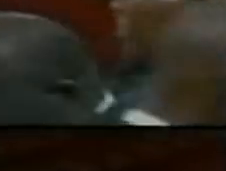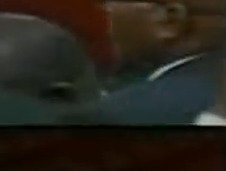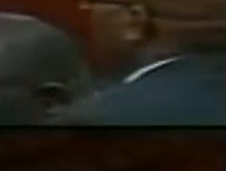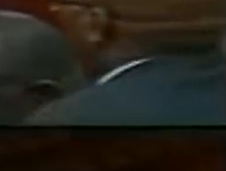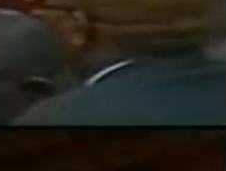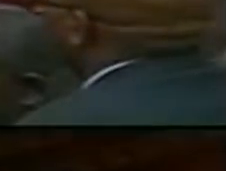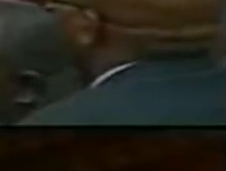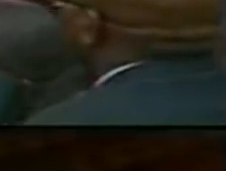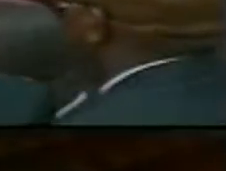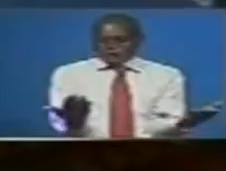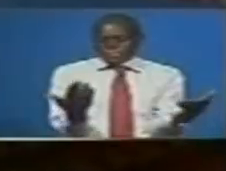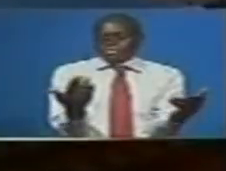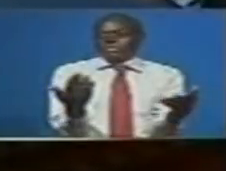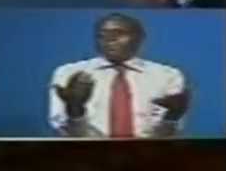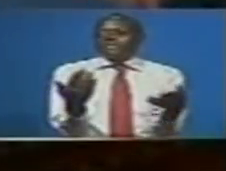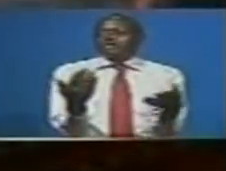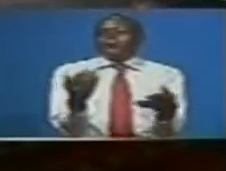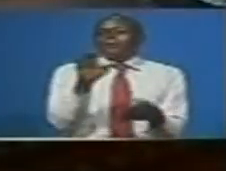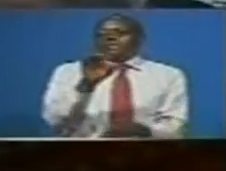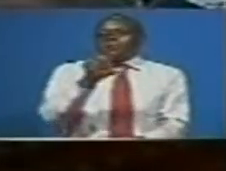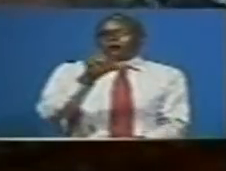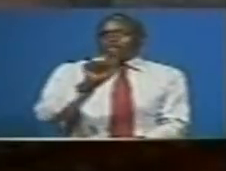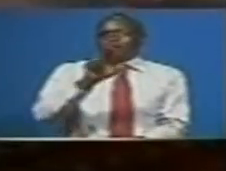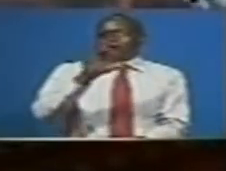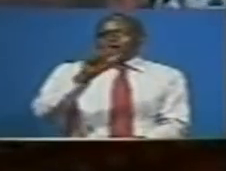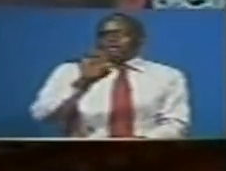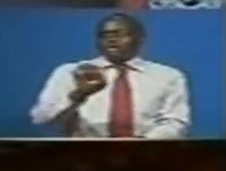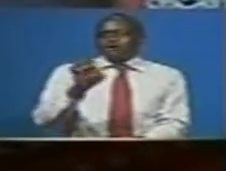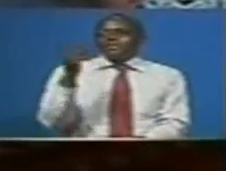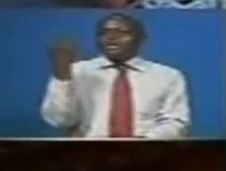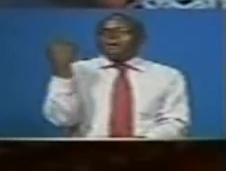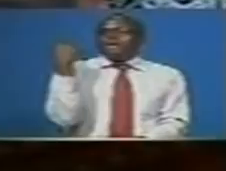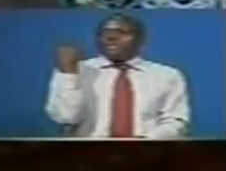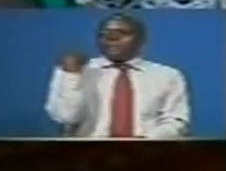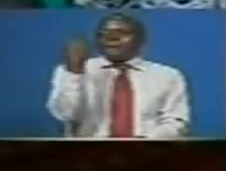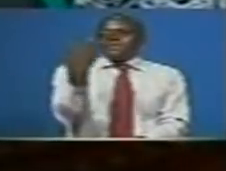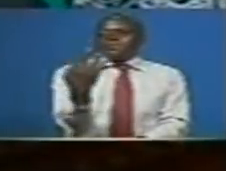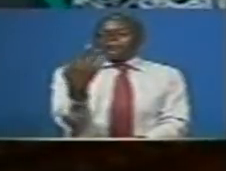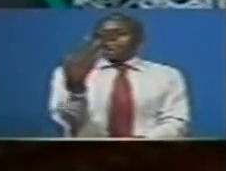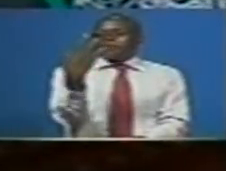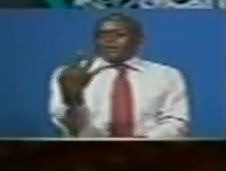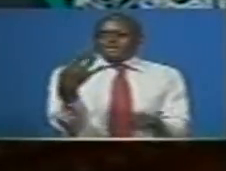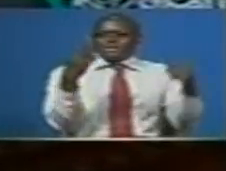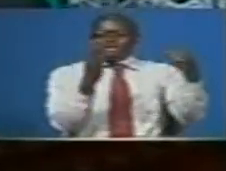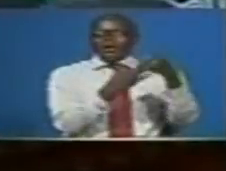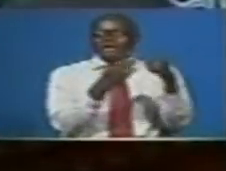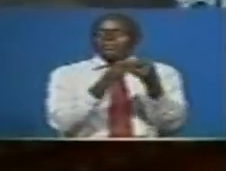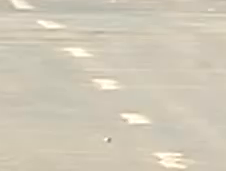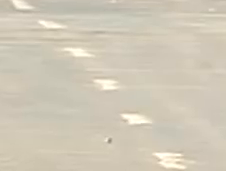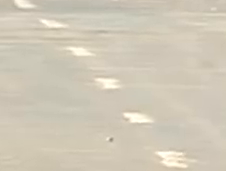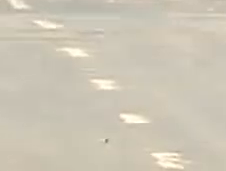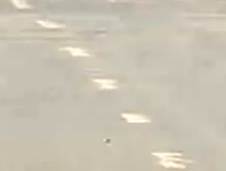mkali dhidi ya silaha hizi. Mwenyekiti wa kamati ya sheria Asman Kamama pia akipata ulinzi sawia asivamiwe